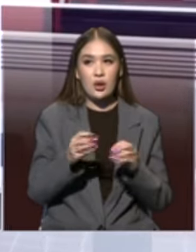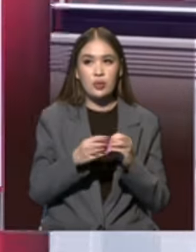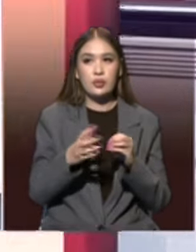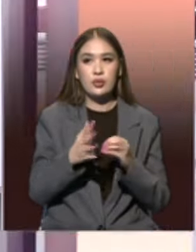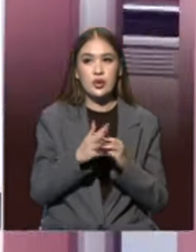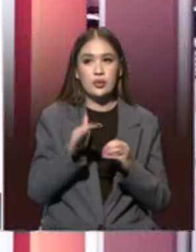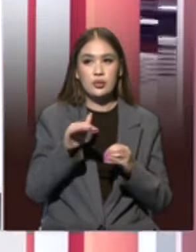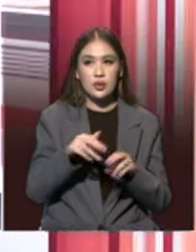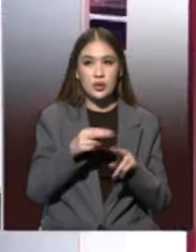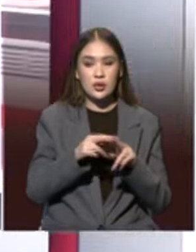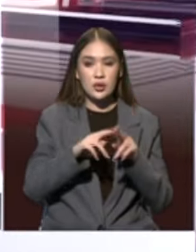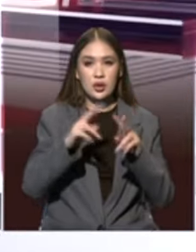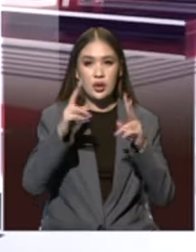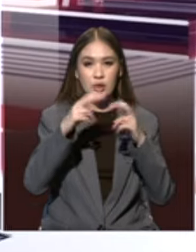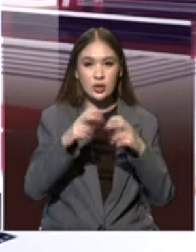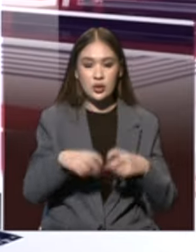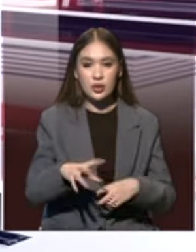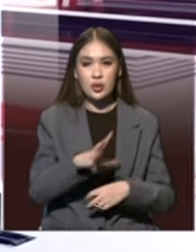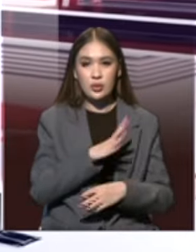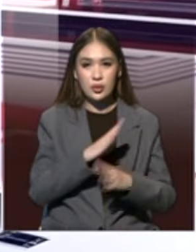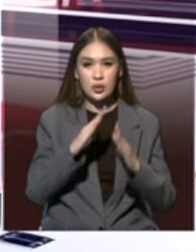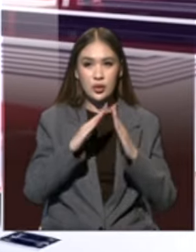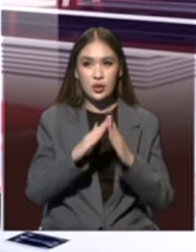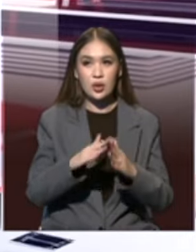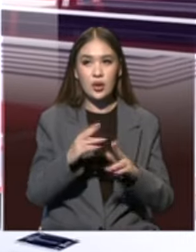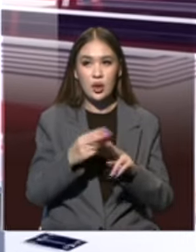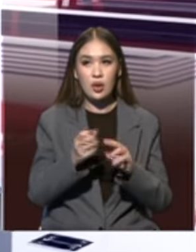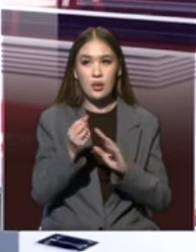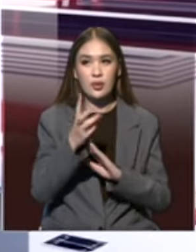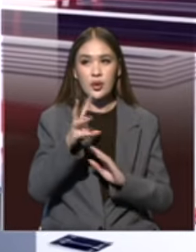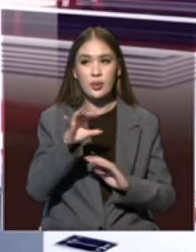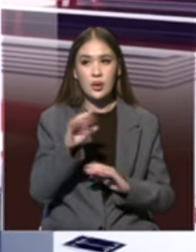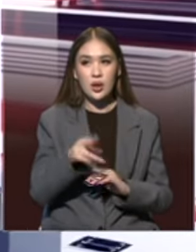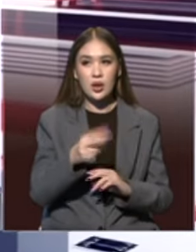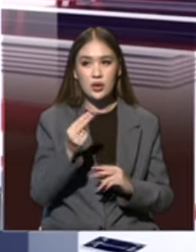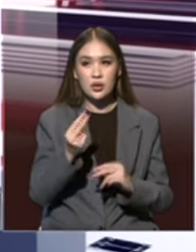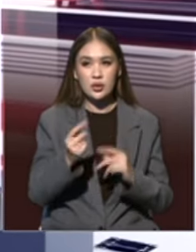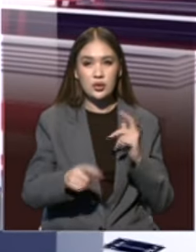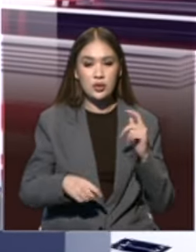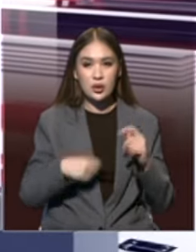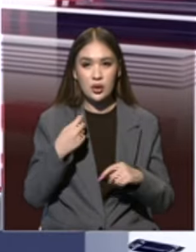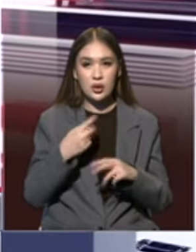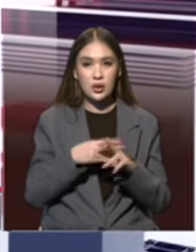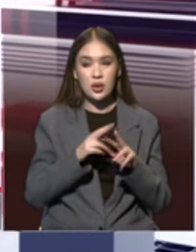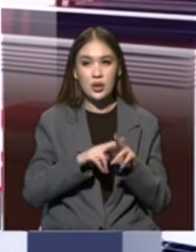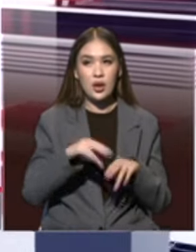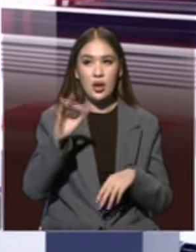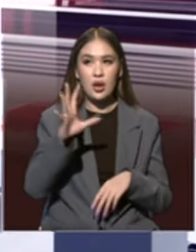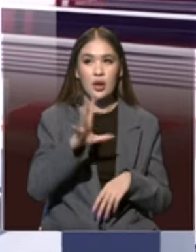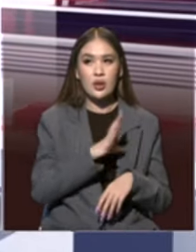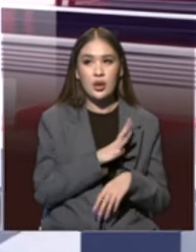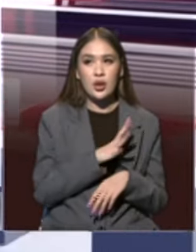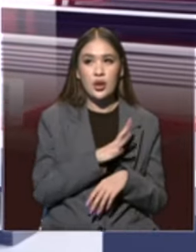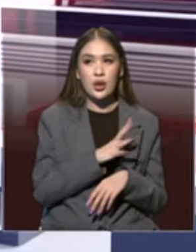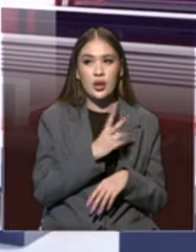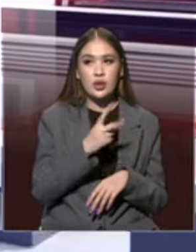15100 үй тексерілді, бағдарлау жүргізілді дейді. 11 миллиард теңге мал шығыны үшін, 2,3 миллиард теңге